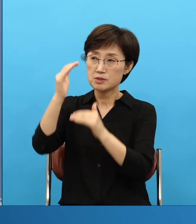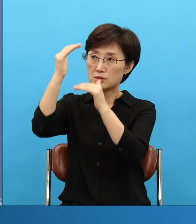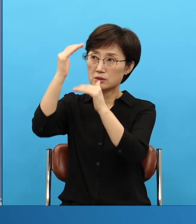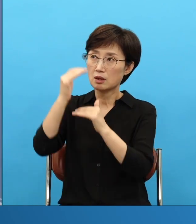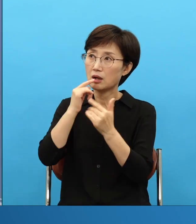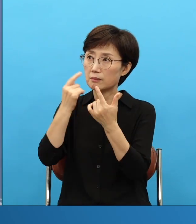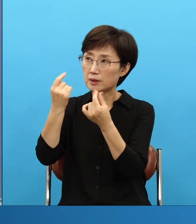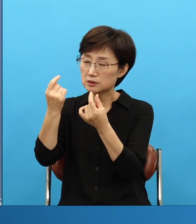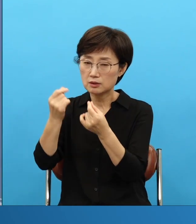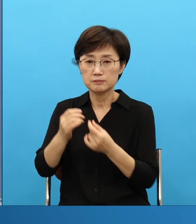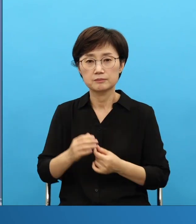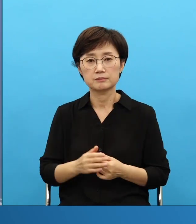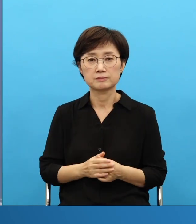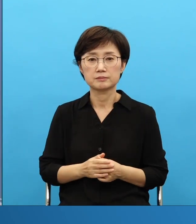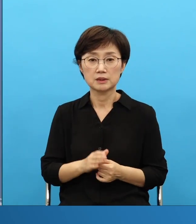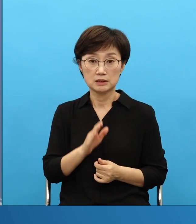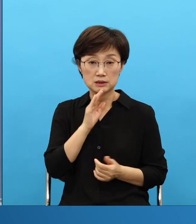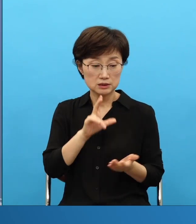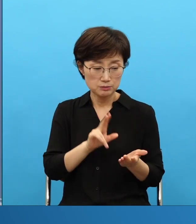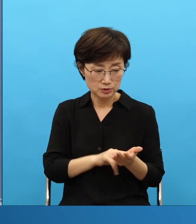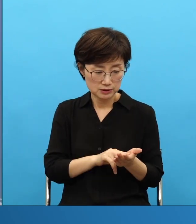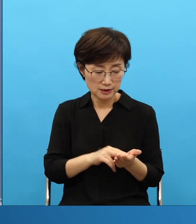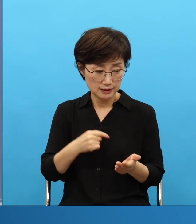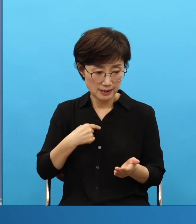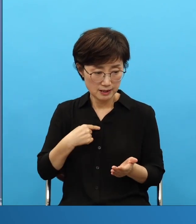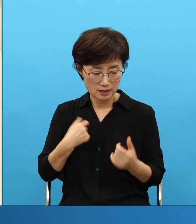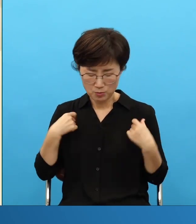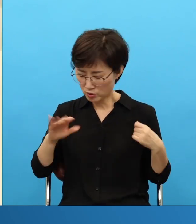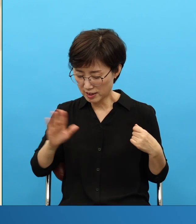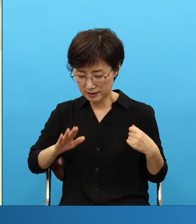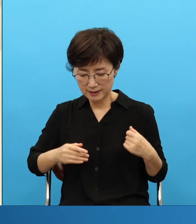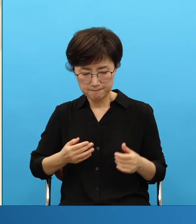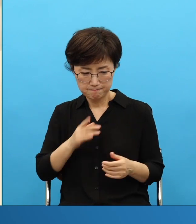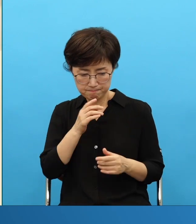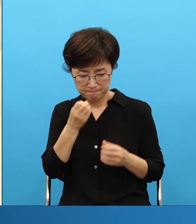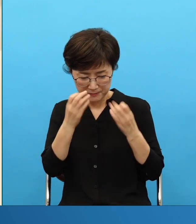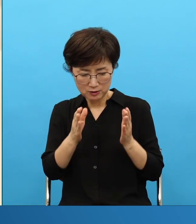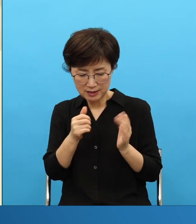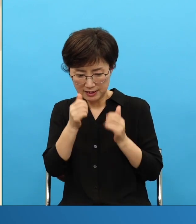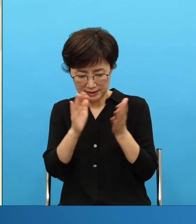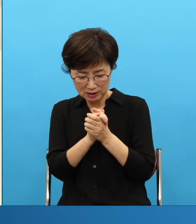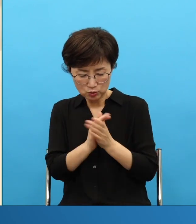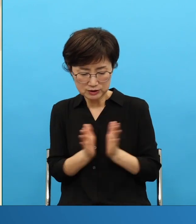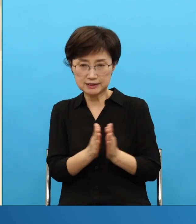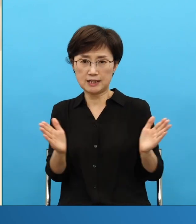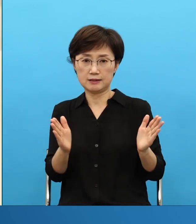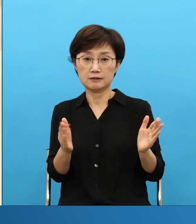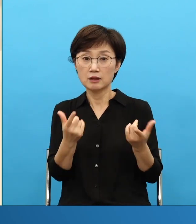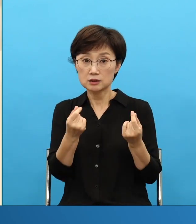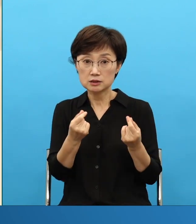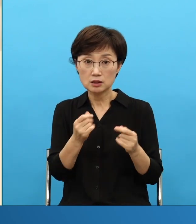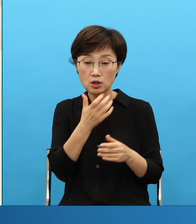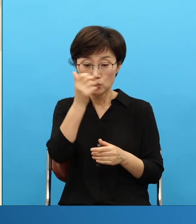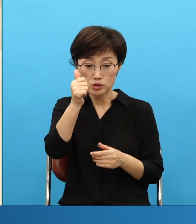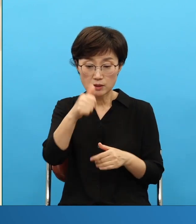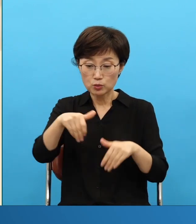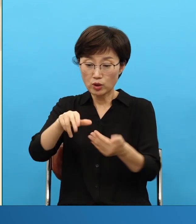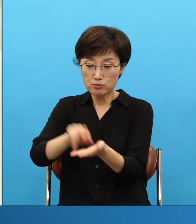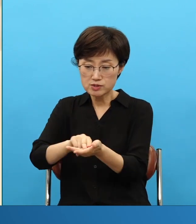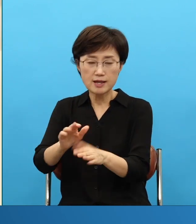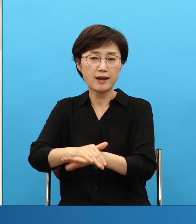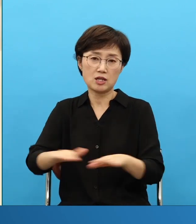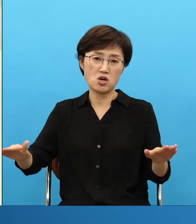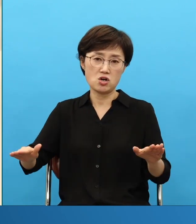강단에서도 그 말씀을 하셨잖아요. 진짜 문제에 도전해야 한다고. 요셉은 노예의 문제를 해결하고 이길 거야.